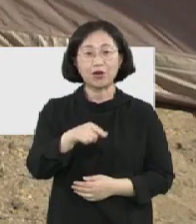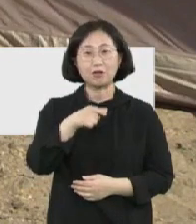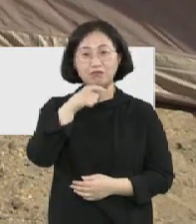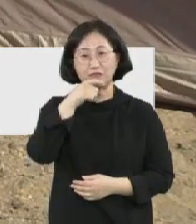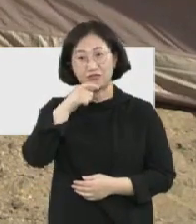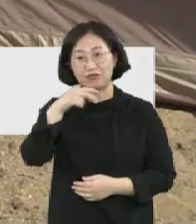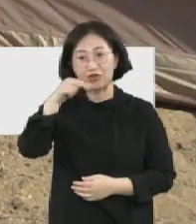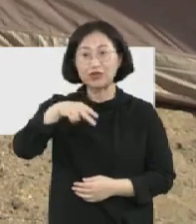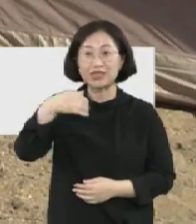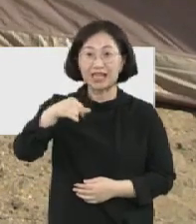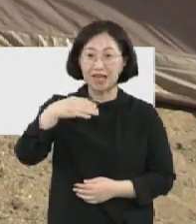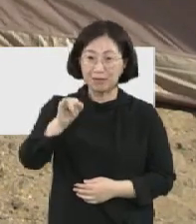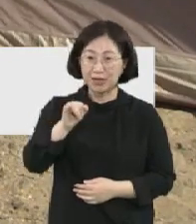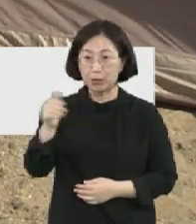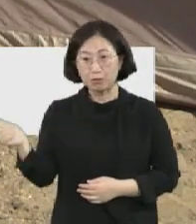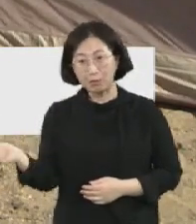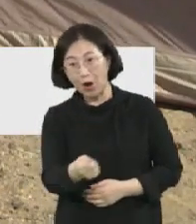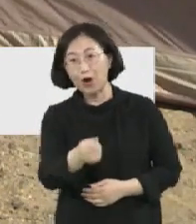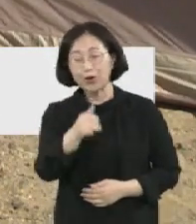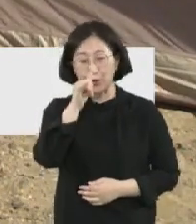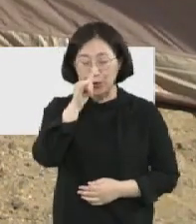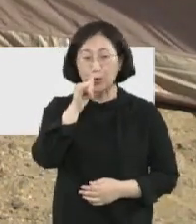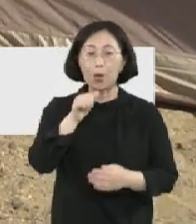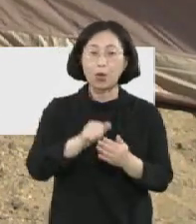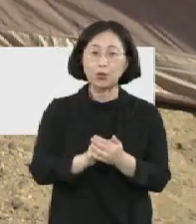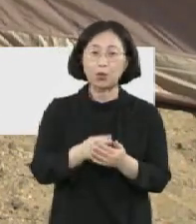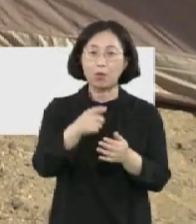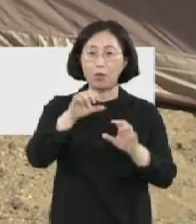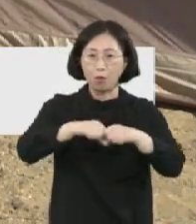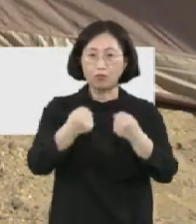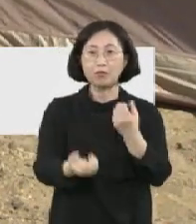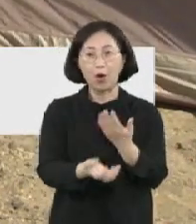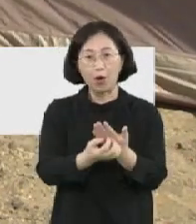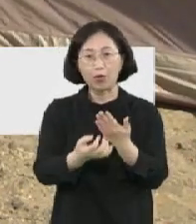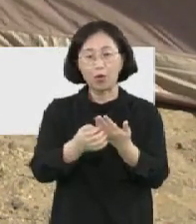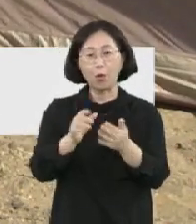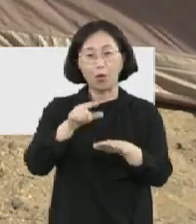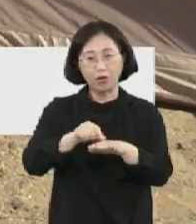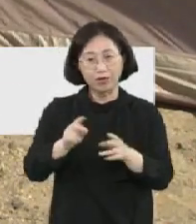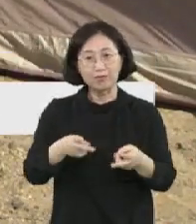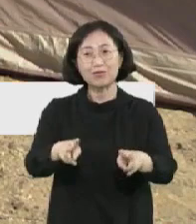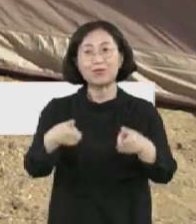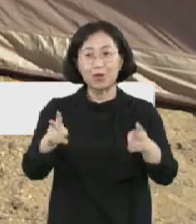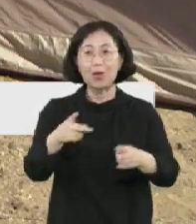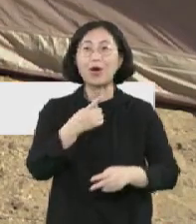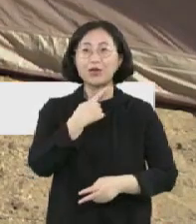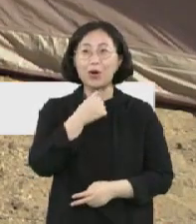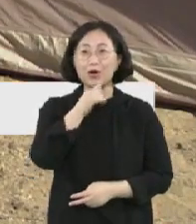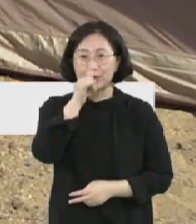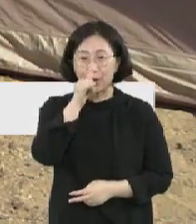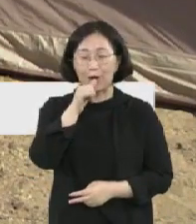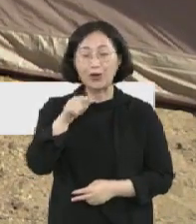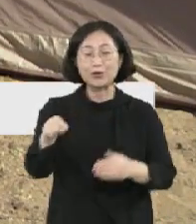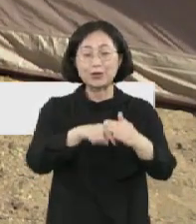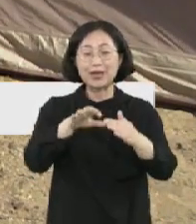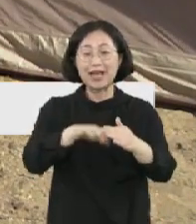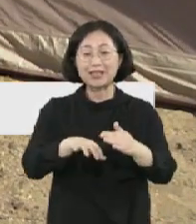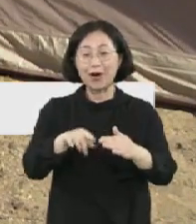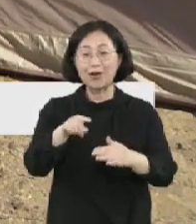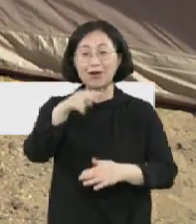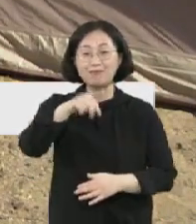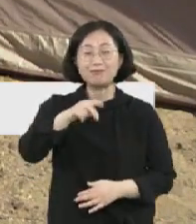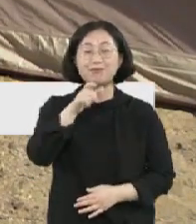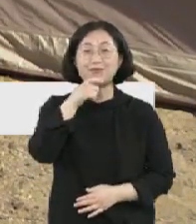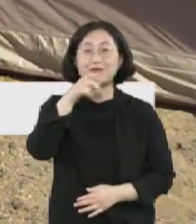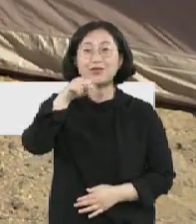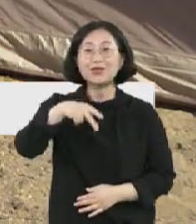구워서 먹기도 하고 과자도 먹고 고기도 구워먹고 뭐 여러 가지를 했는데요. 전 그중에서 저기서 이거 물수제비 하는